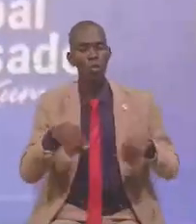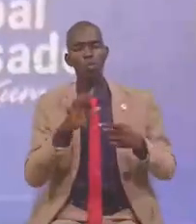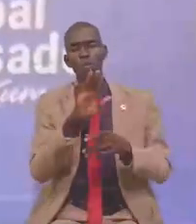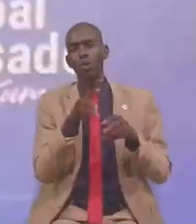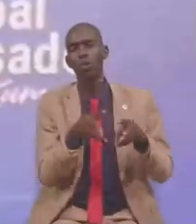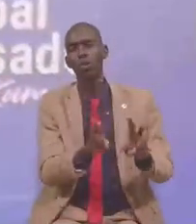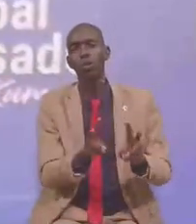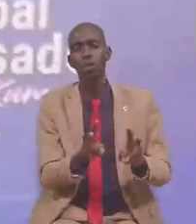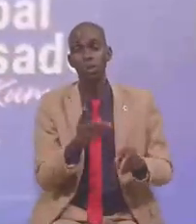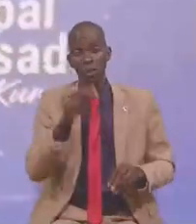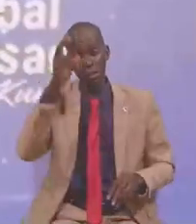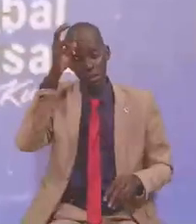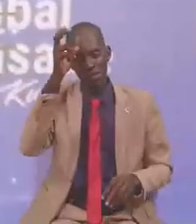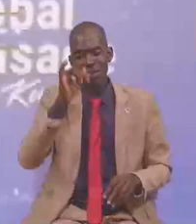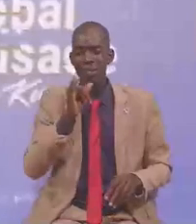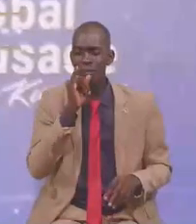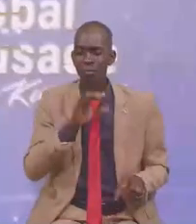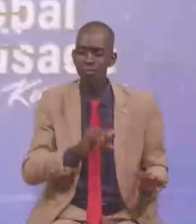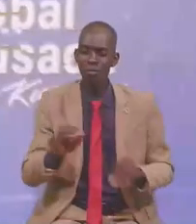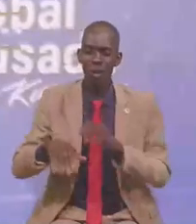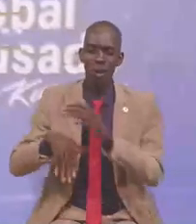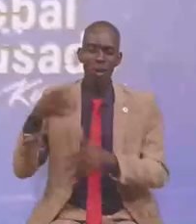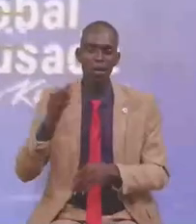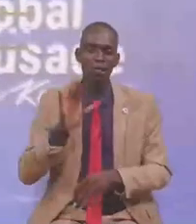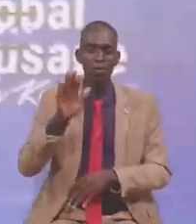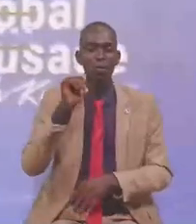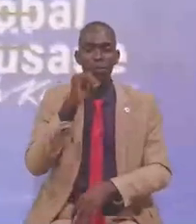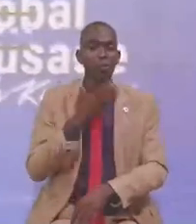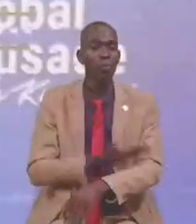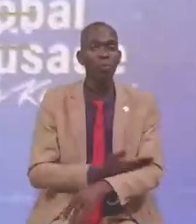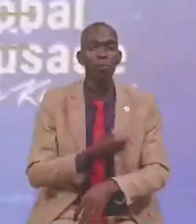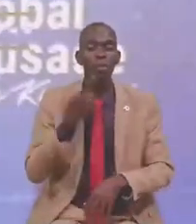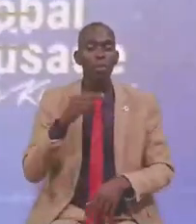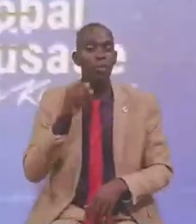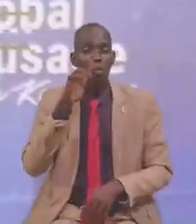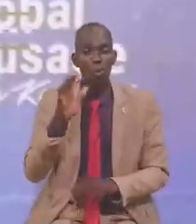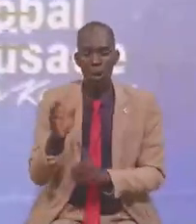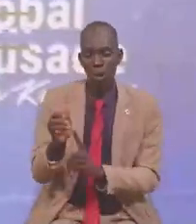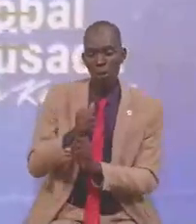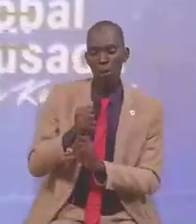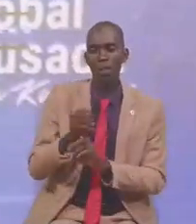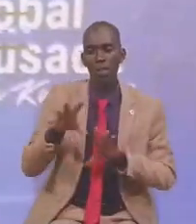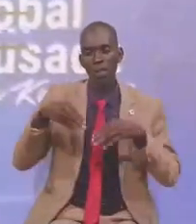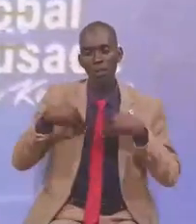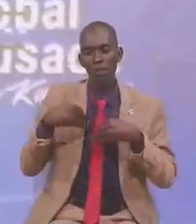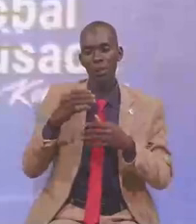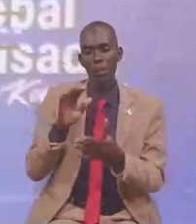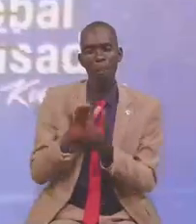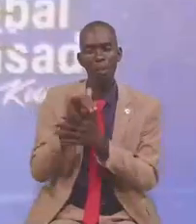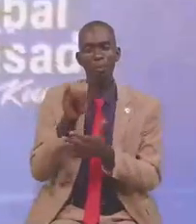le démon est sorti de ta fille. Et elle a accepté la